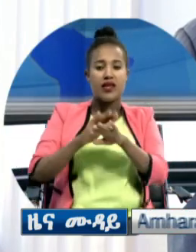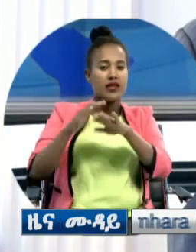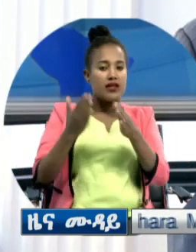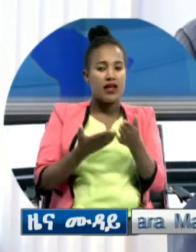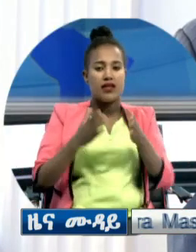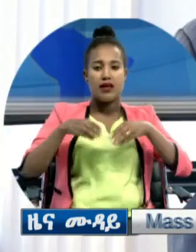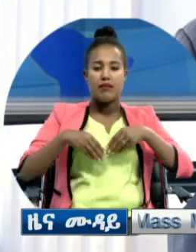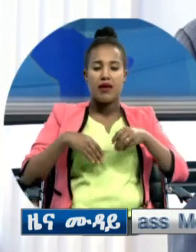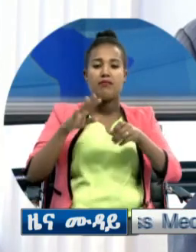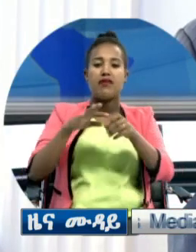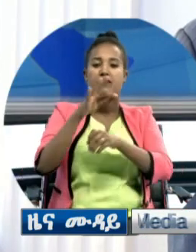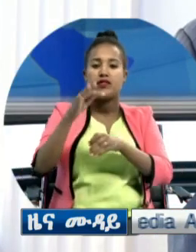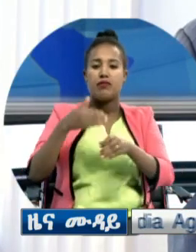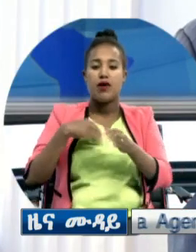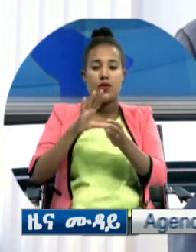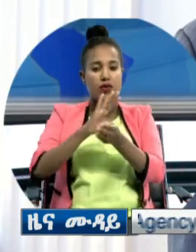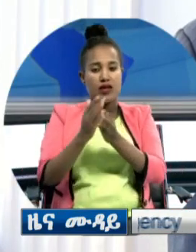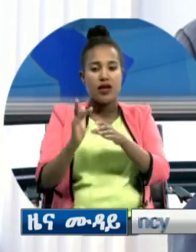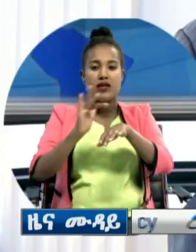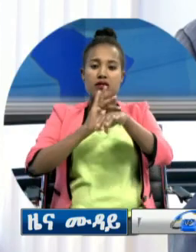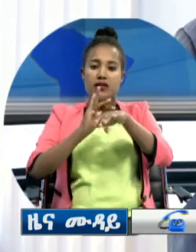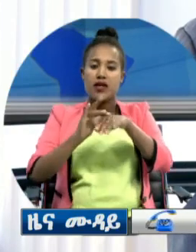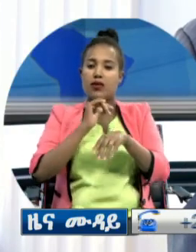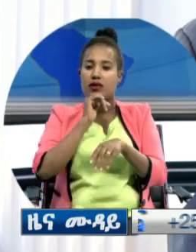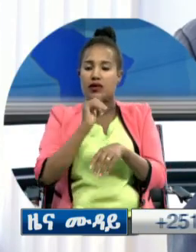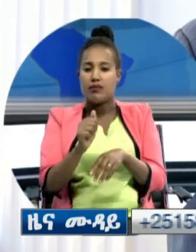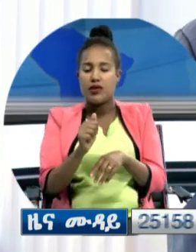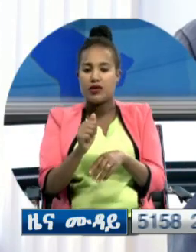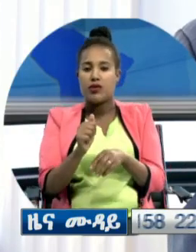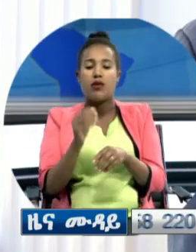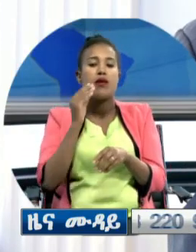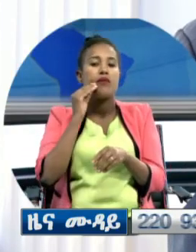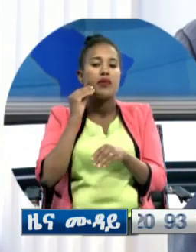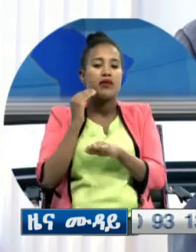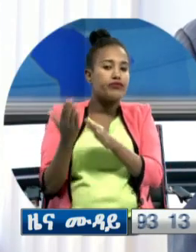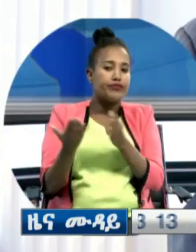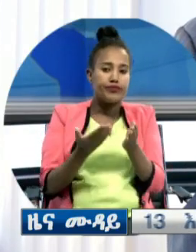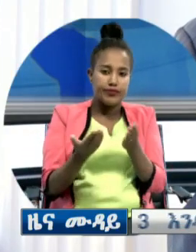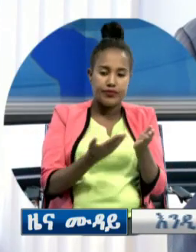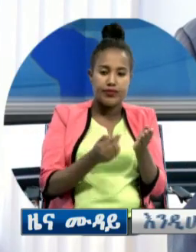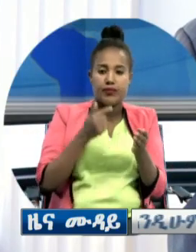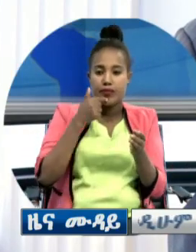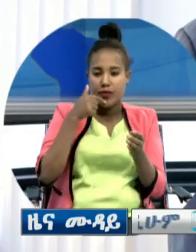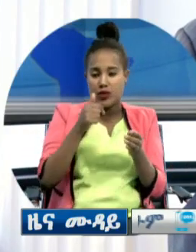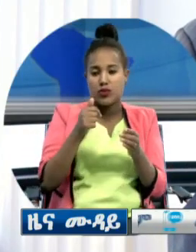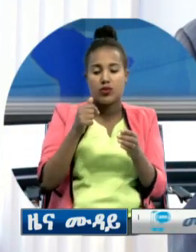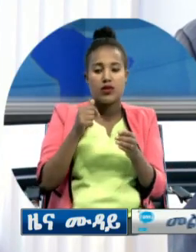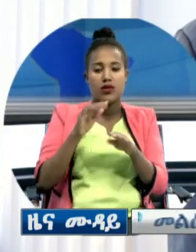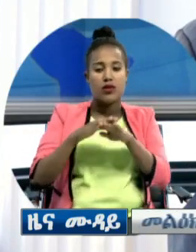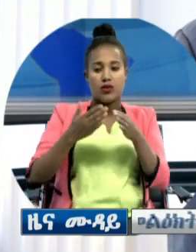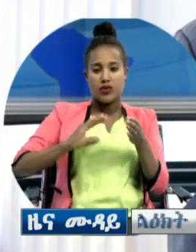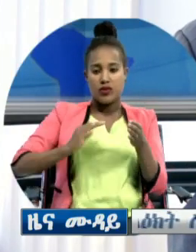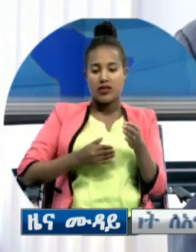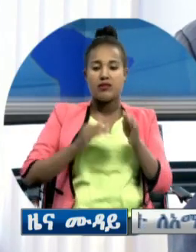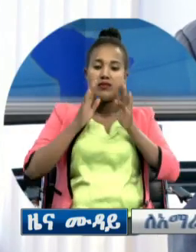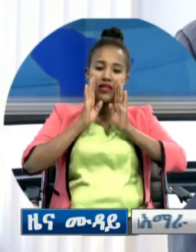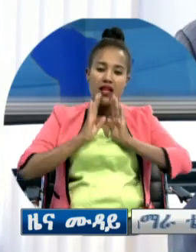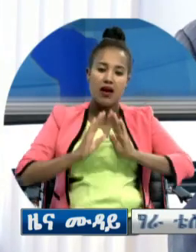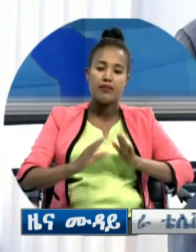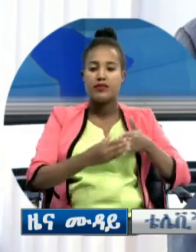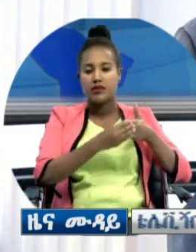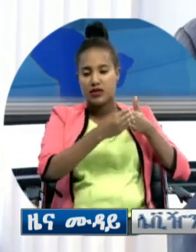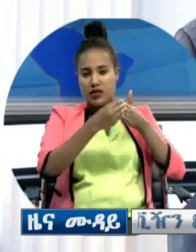ተቀባይነት መንፈስ ባለው መንገድ ሳይጓደልባቸው ቤት ለምቦሳ ብላችሁ እንግዶቻችንን በሰላም